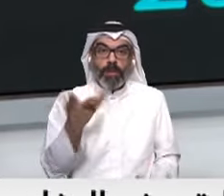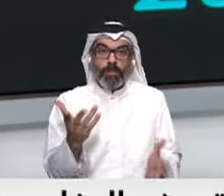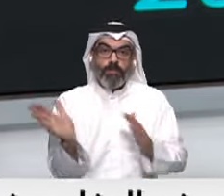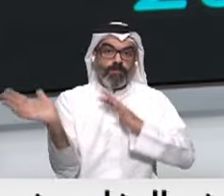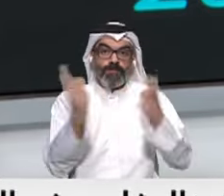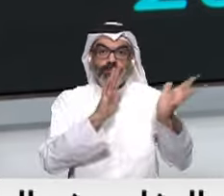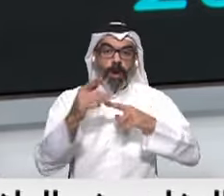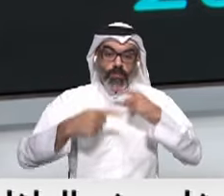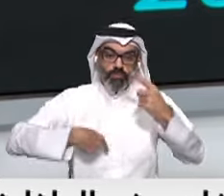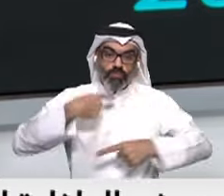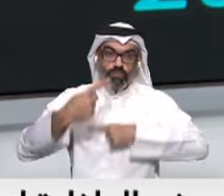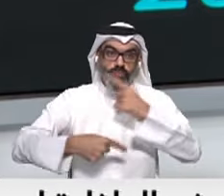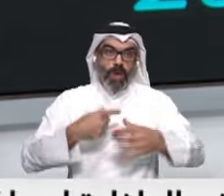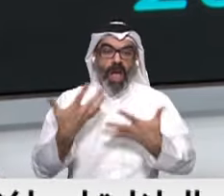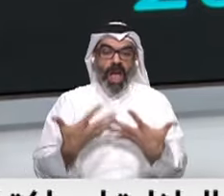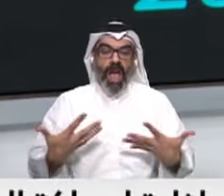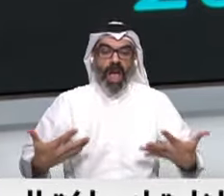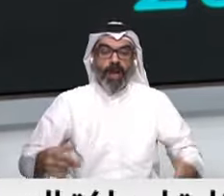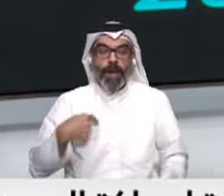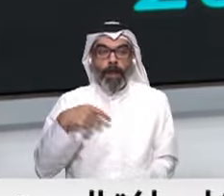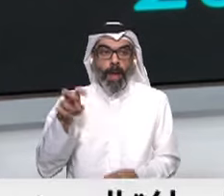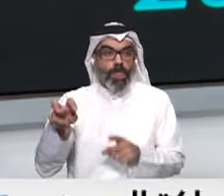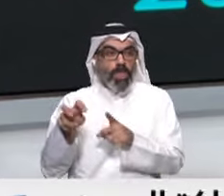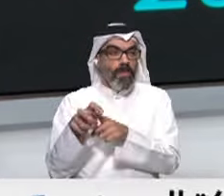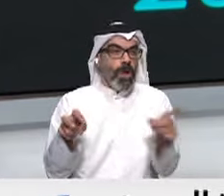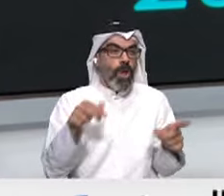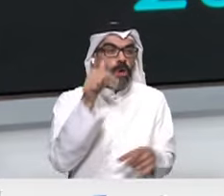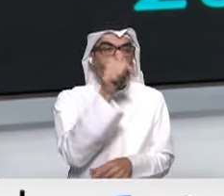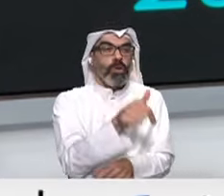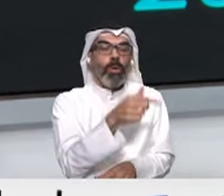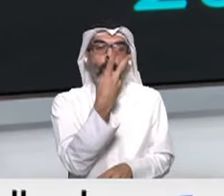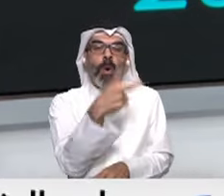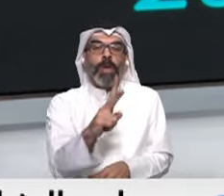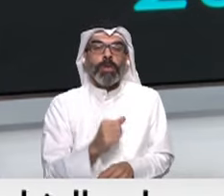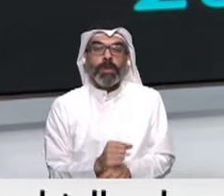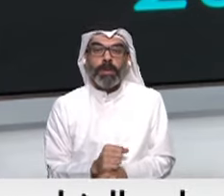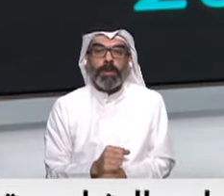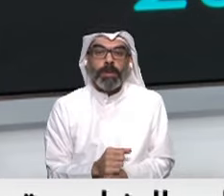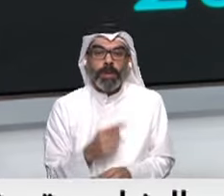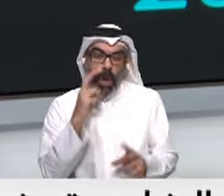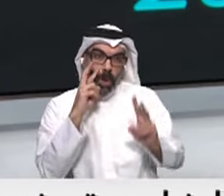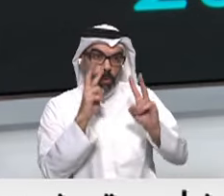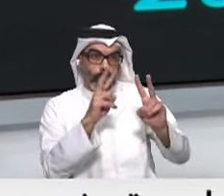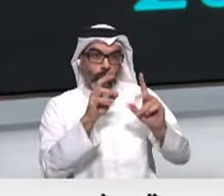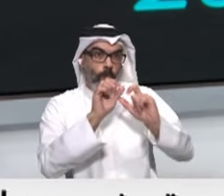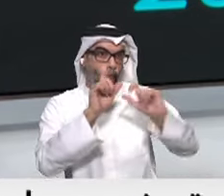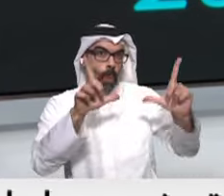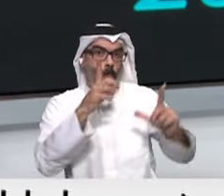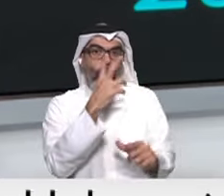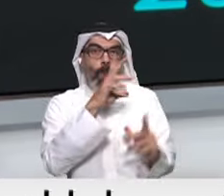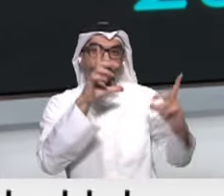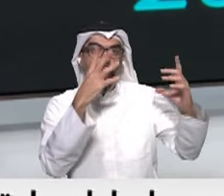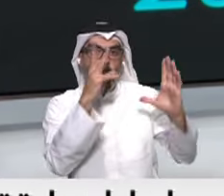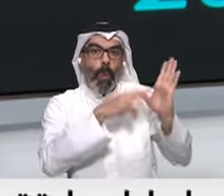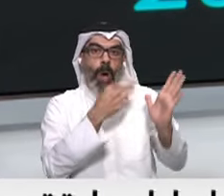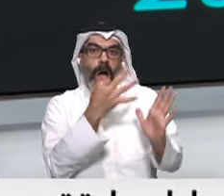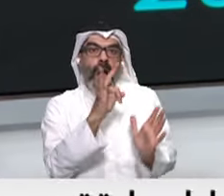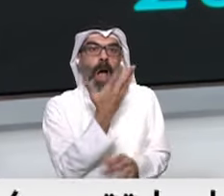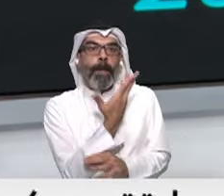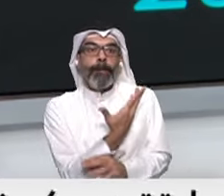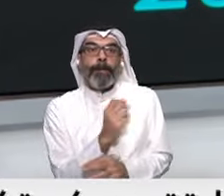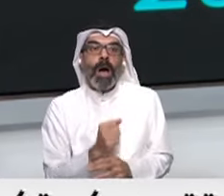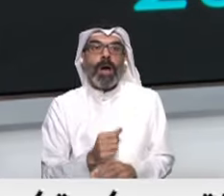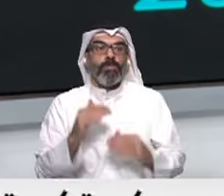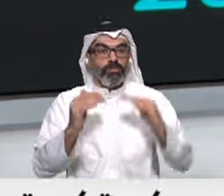مستمر ويانا خفيف الى معتدل السرعه كحد اقصى في سرعته 26 ك في الساعه للساعه 12 درجات الحراره معتدله نسبيا